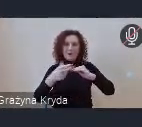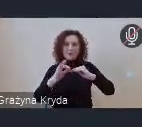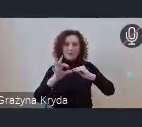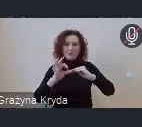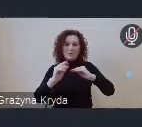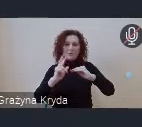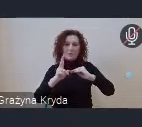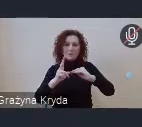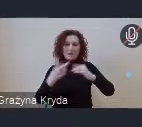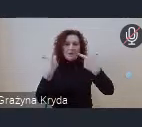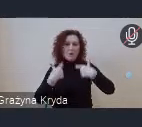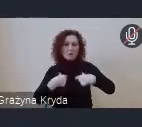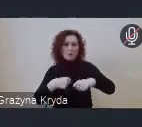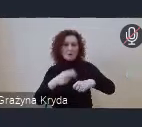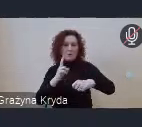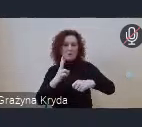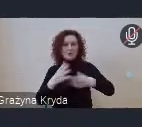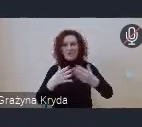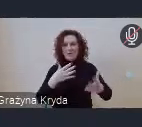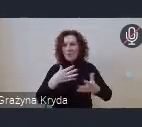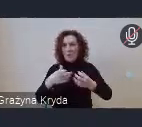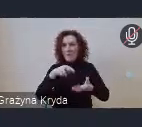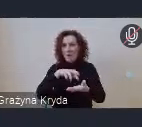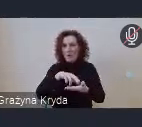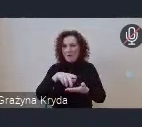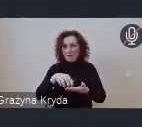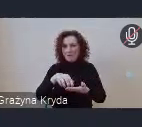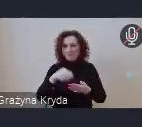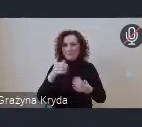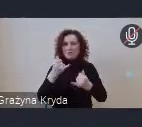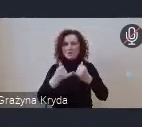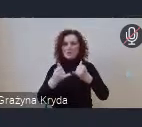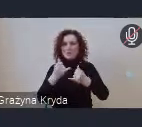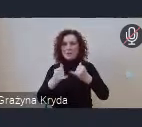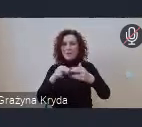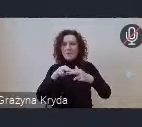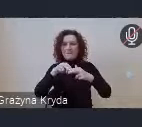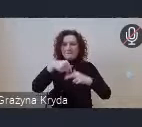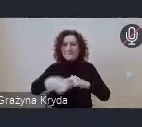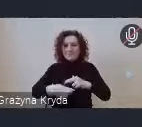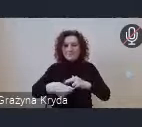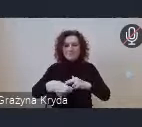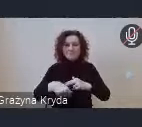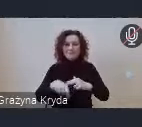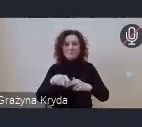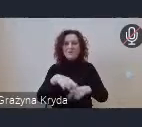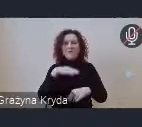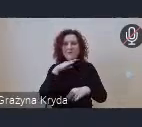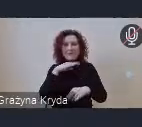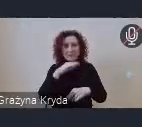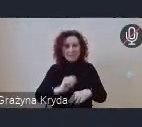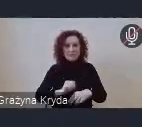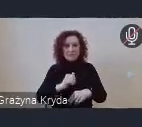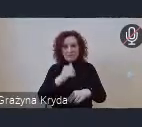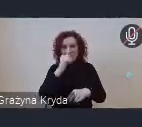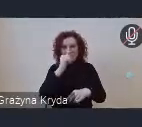osoby która ma ograniczoną sprawność ruchową w zupełności to wystarczy żeby człowiek nie mógł wejść po